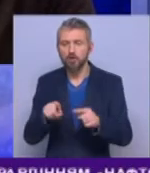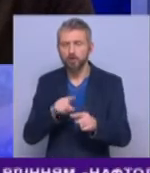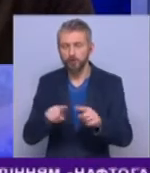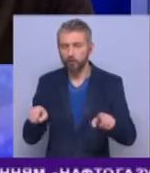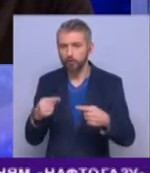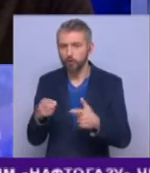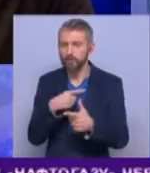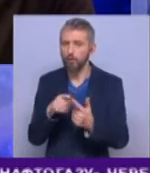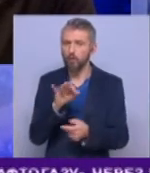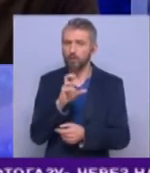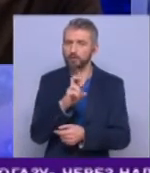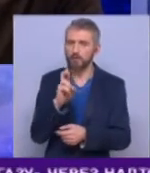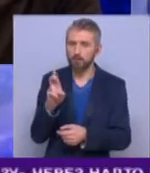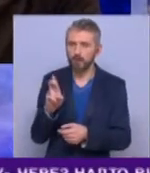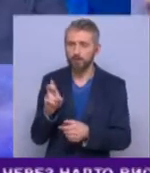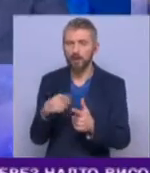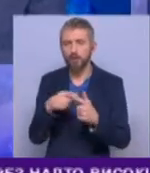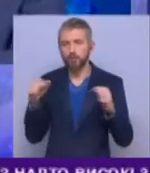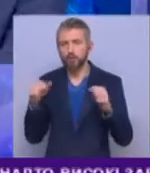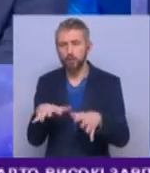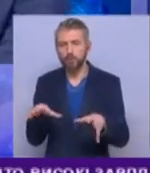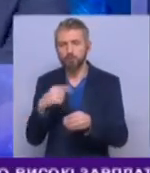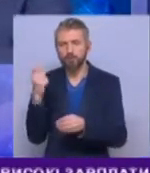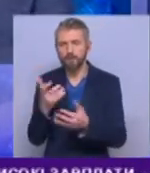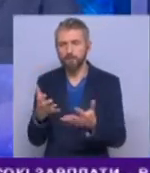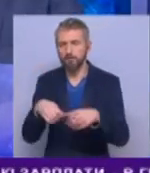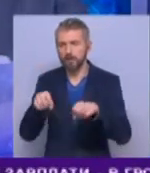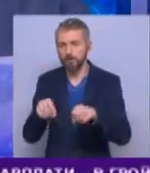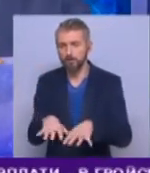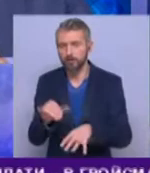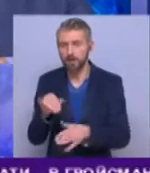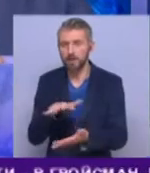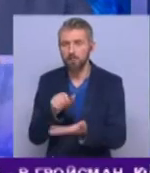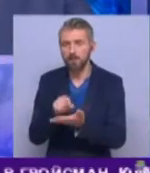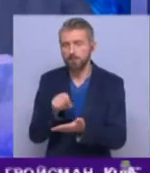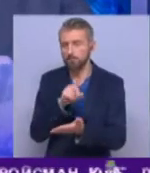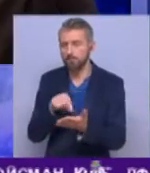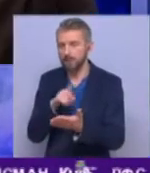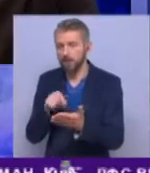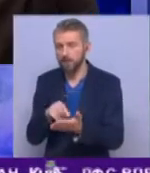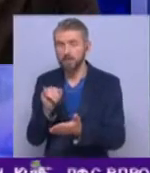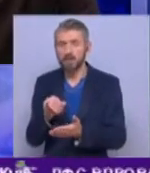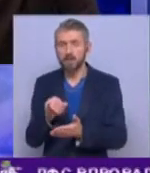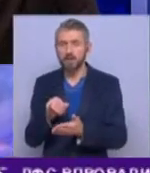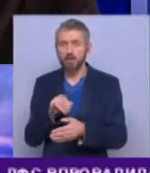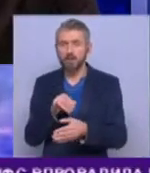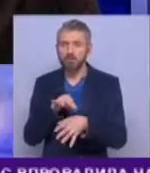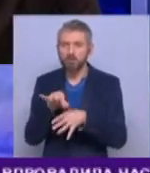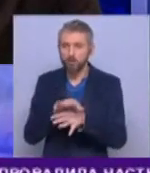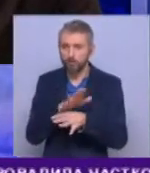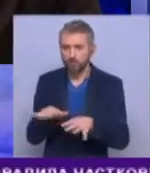створити або СББ, або зборами співвласників приймати рішення і займатися цими питаннями, і не тероризувати